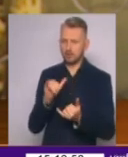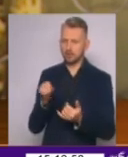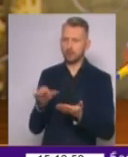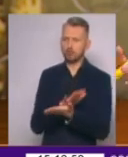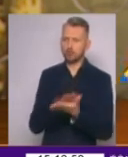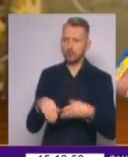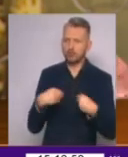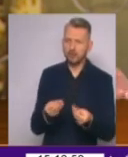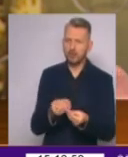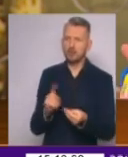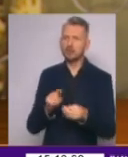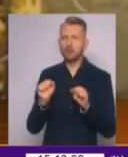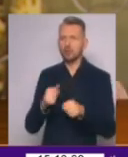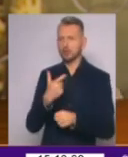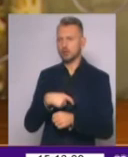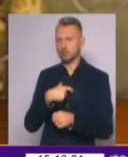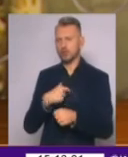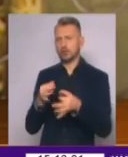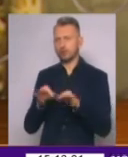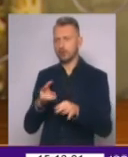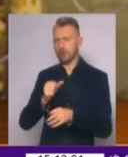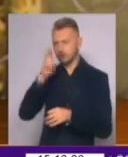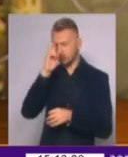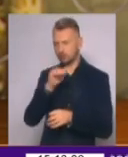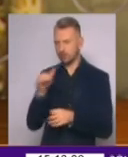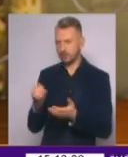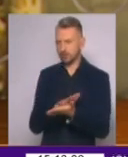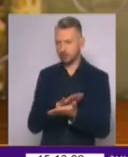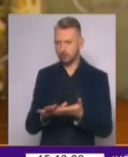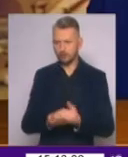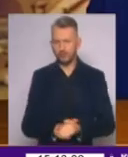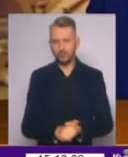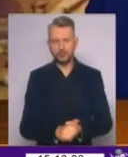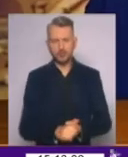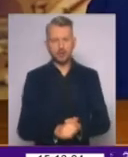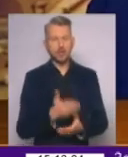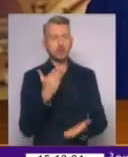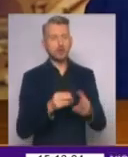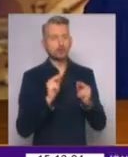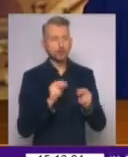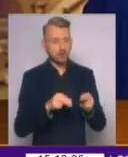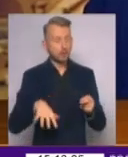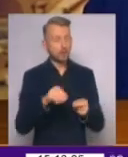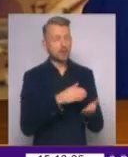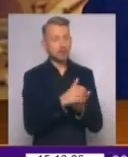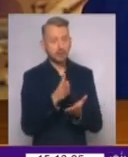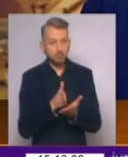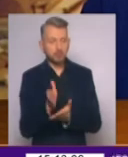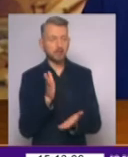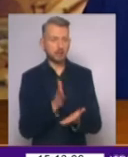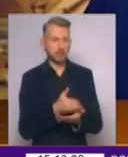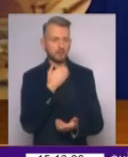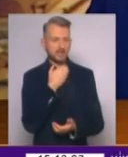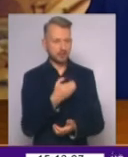наданні, і що дійсно можна собі зараз дозволити саме на державному рівні безкоштовно забезпечити? Якщо чесно, то всі напрями є дефіцитними.